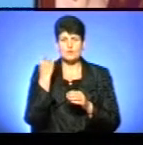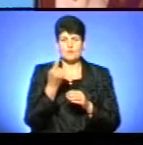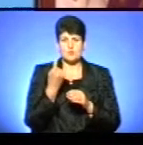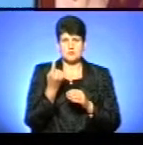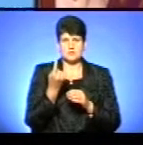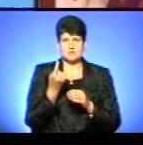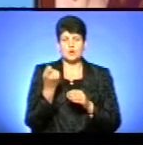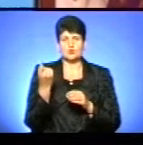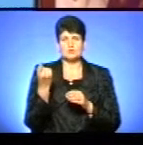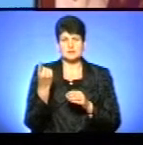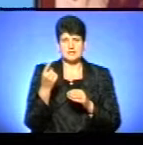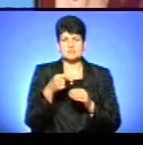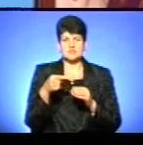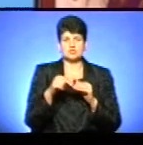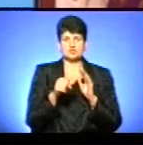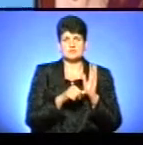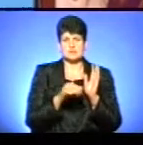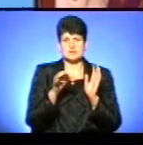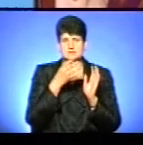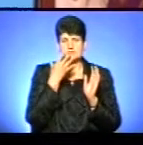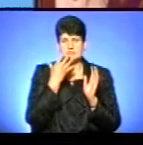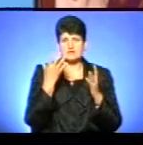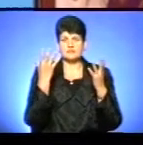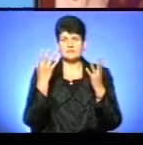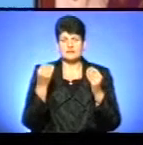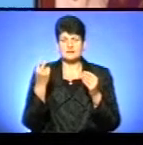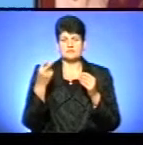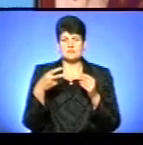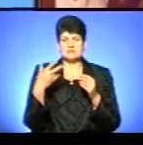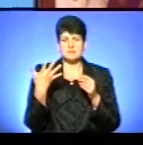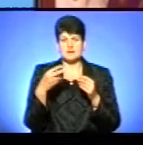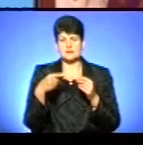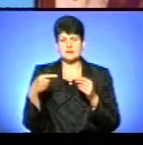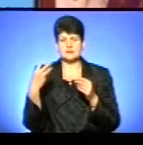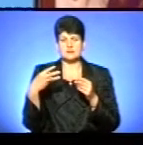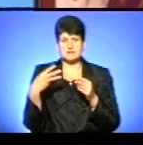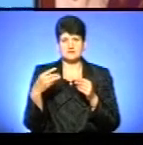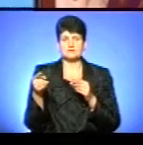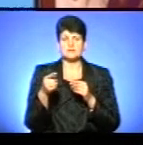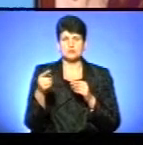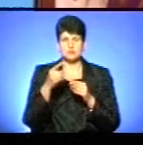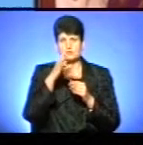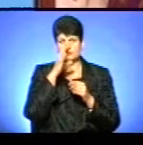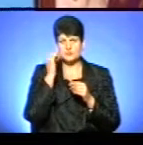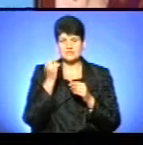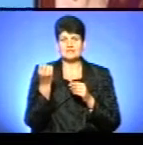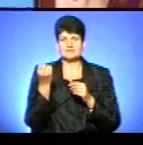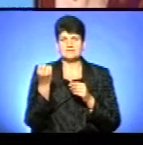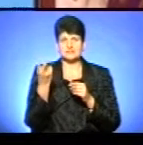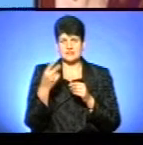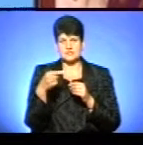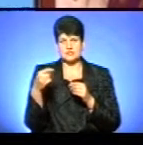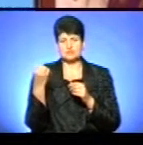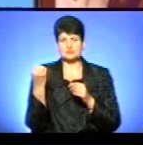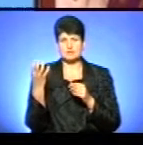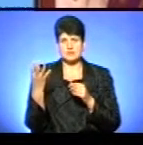області 11-16 тепла, вдень 25-30, по Тернополю на ніч 12-14,